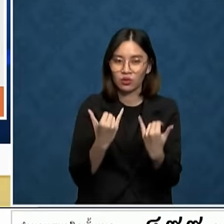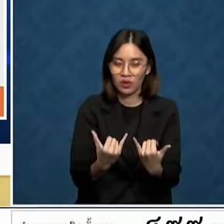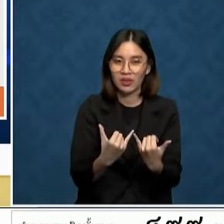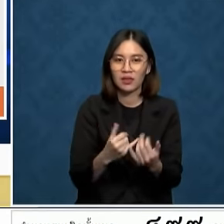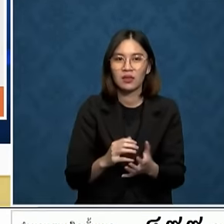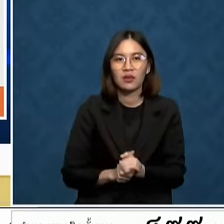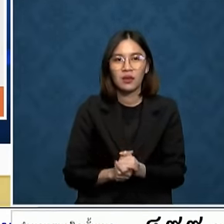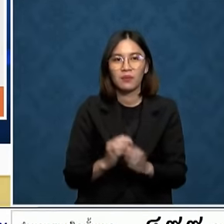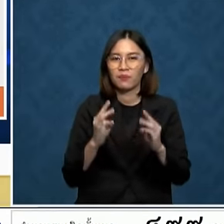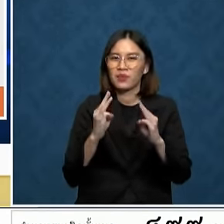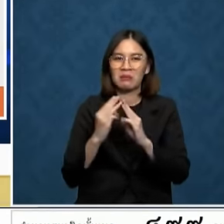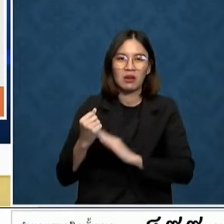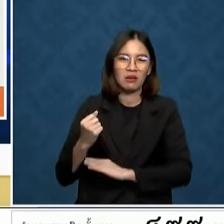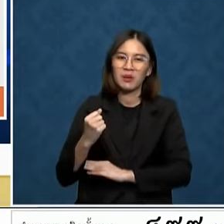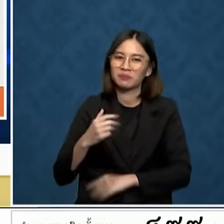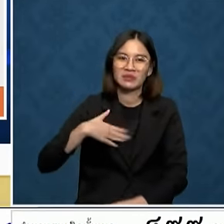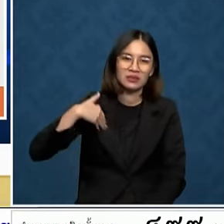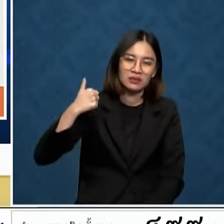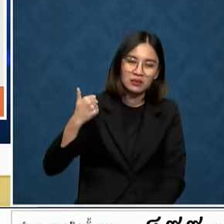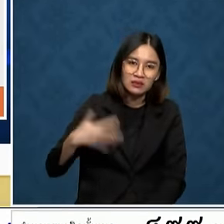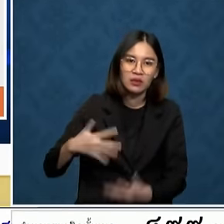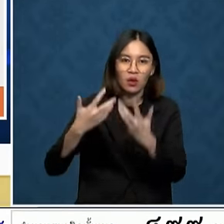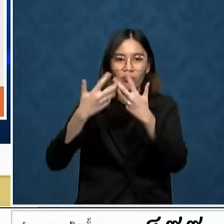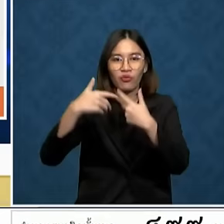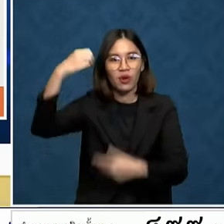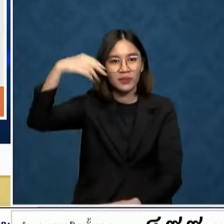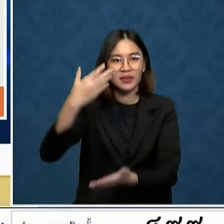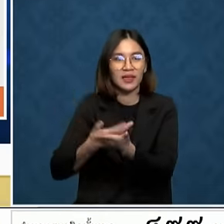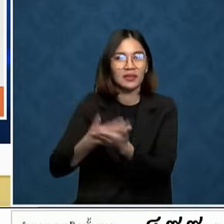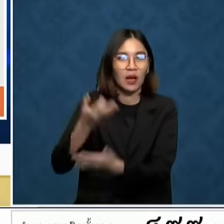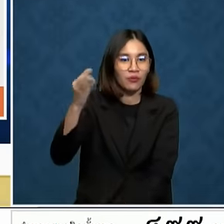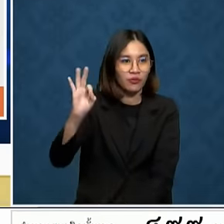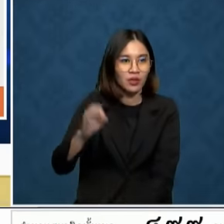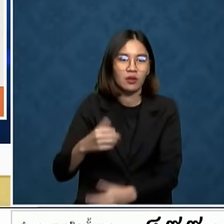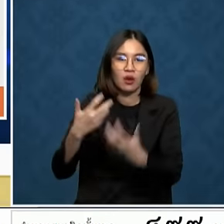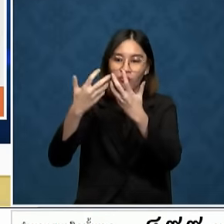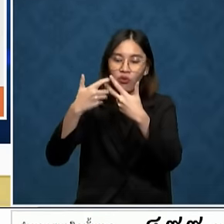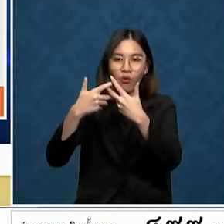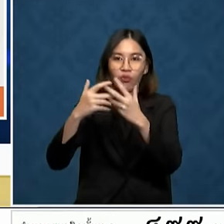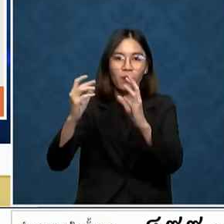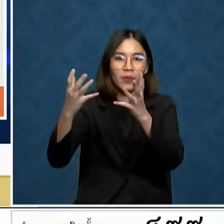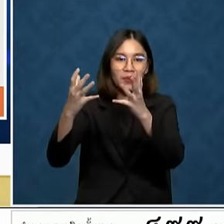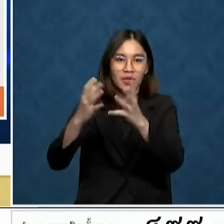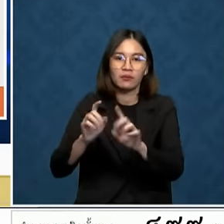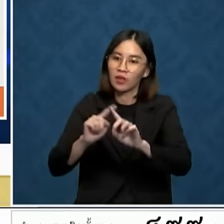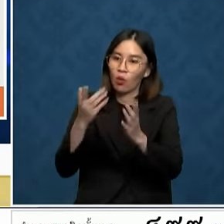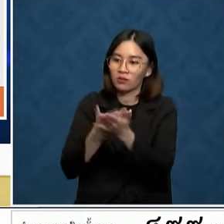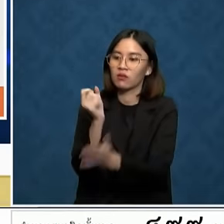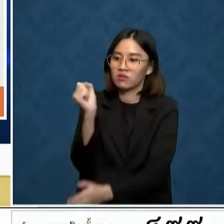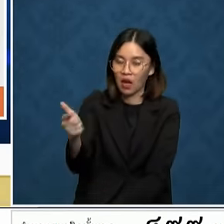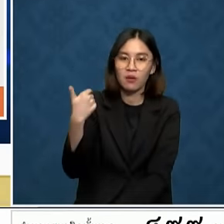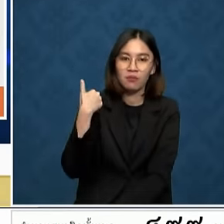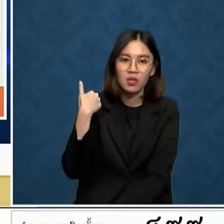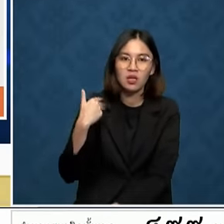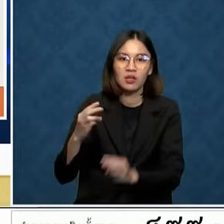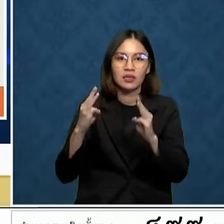เป็สัญญาอามหิตที่ทำใหโงฟัยฟ้านั้นยัสามารถได้เงินฟรี แม้ไมเดินเครื่องสักนาทีเดียวเป็สัญาอัมมตครั